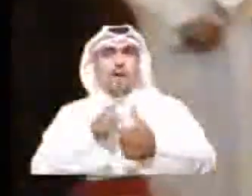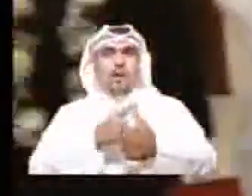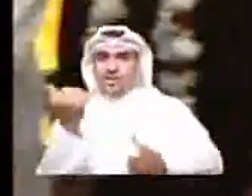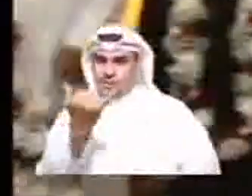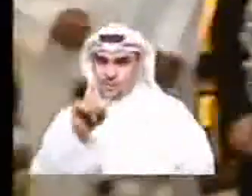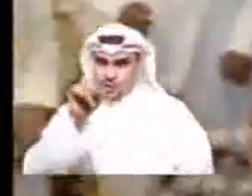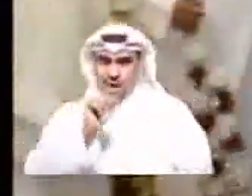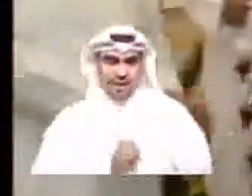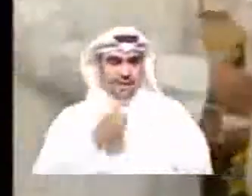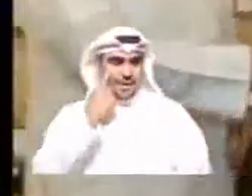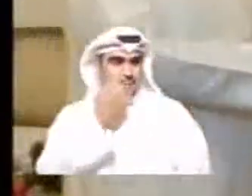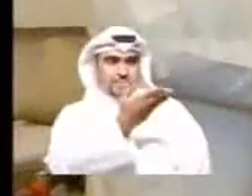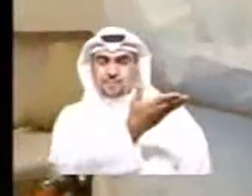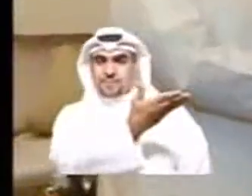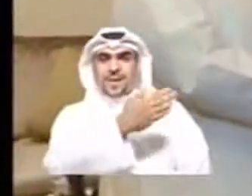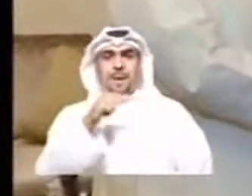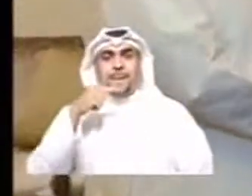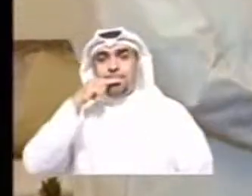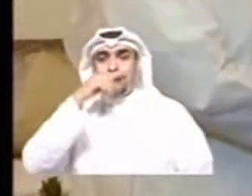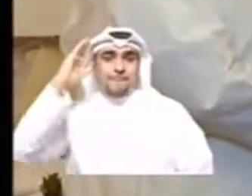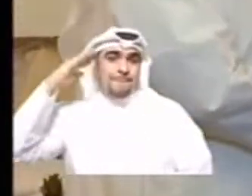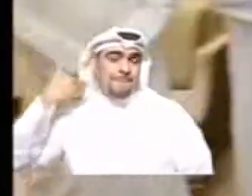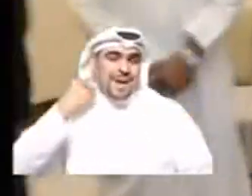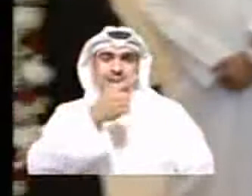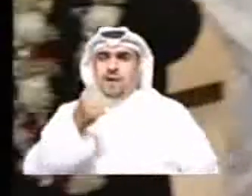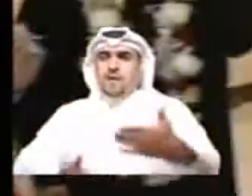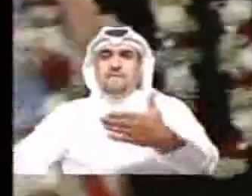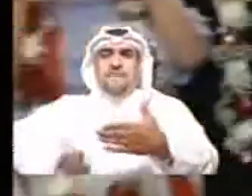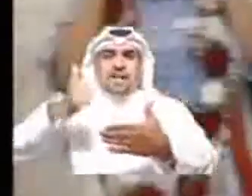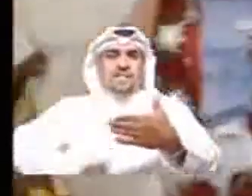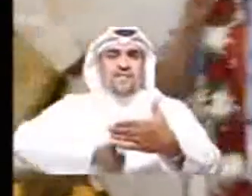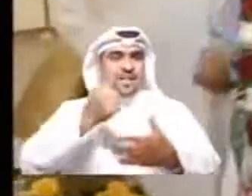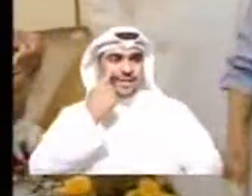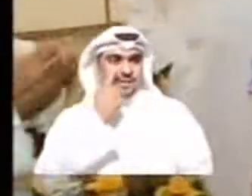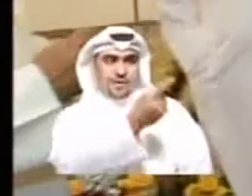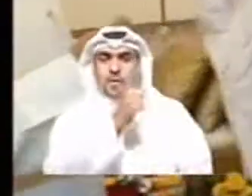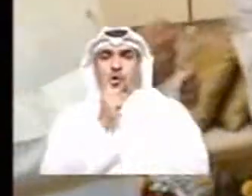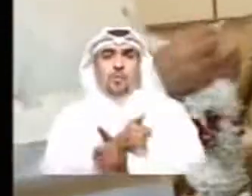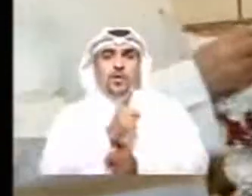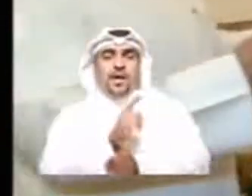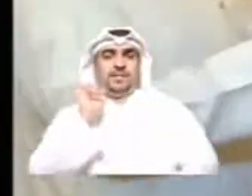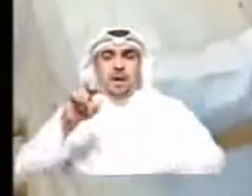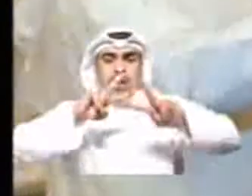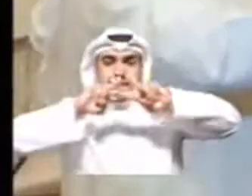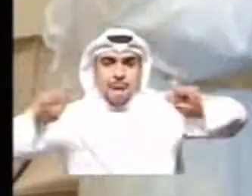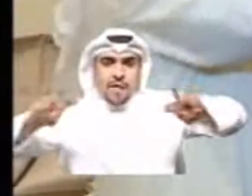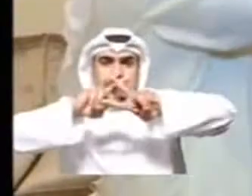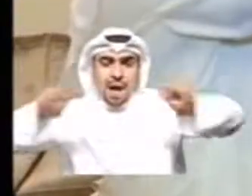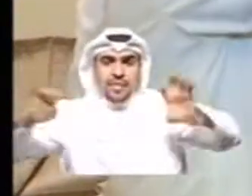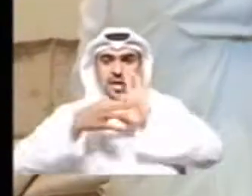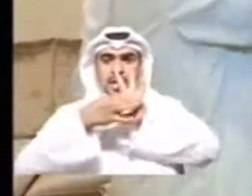في جميع الفئات حصدتها الكويت: جائزة المنسق العام، وجائزة البحث التربوي،